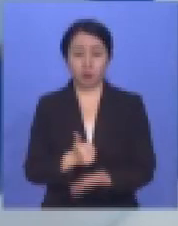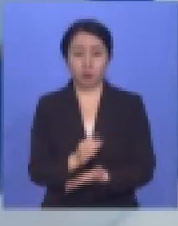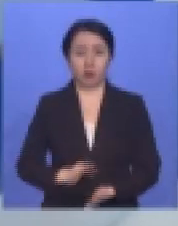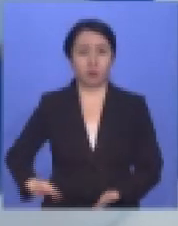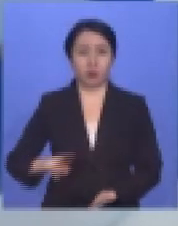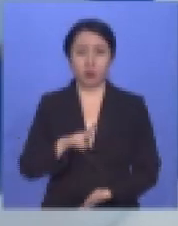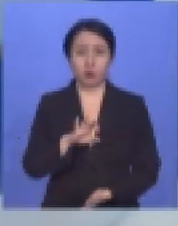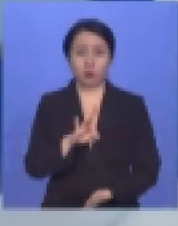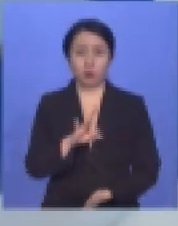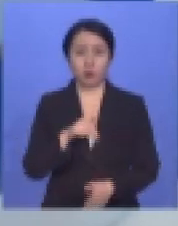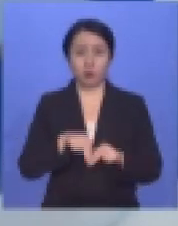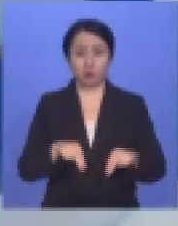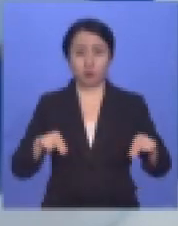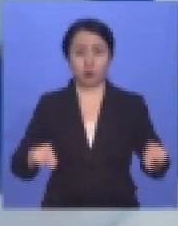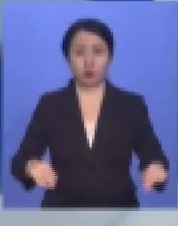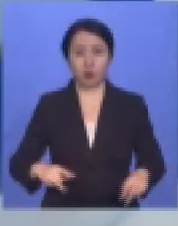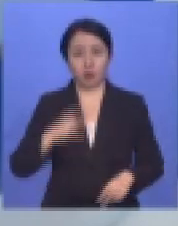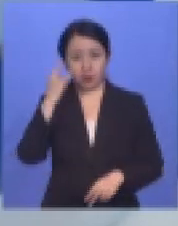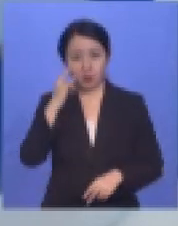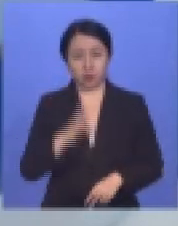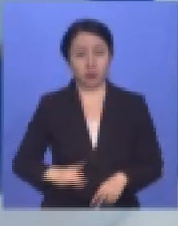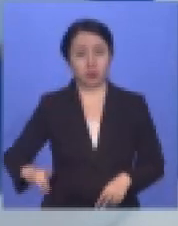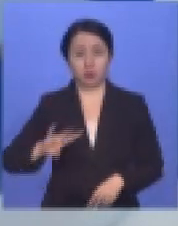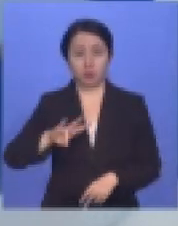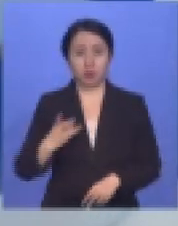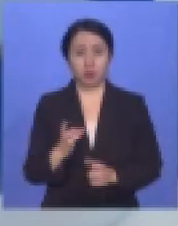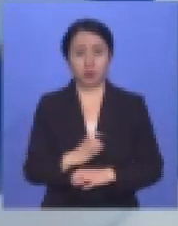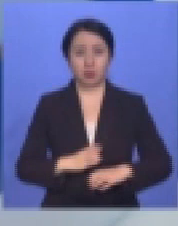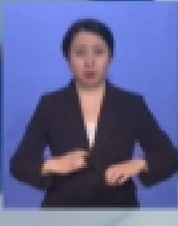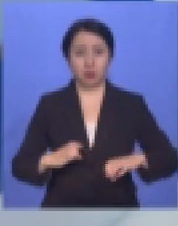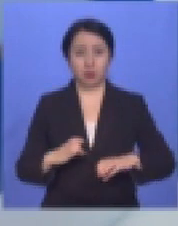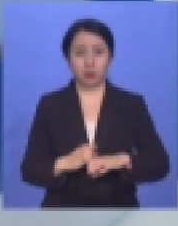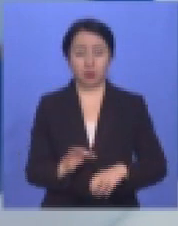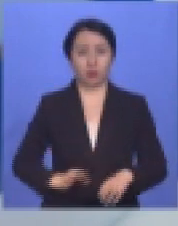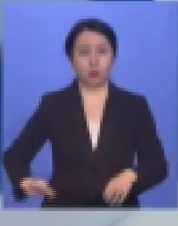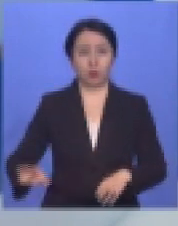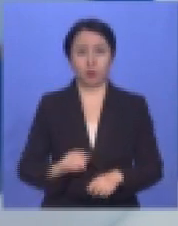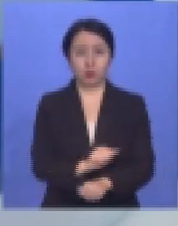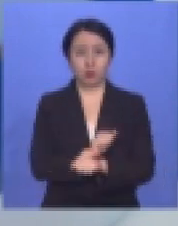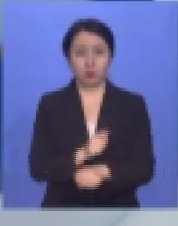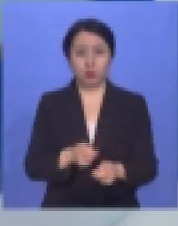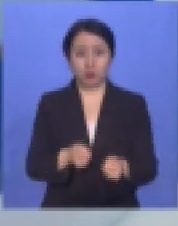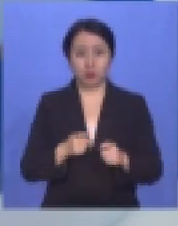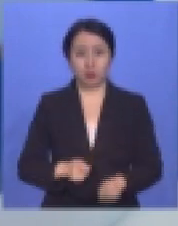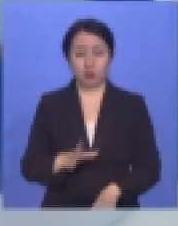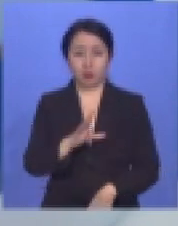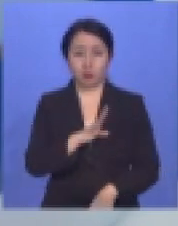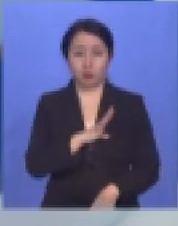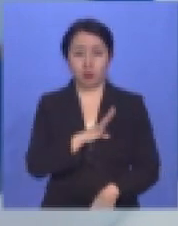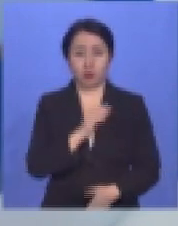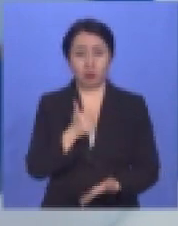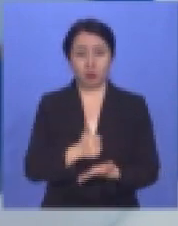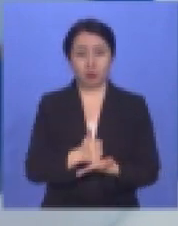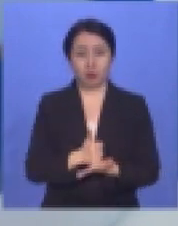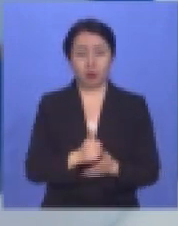Облыс әкімі Ғауез Нұрмұхамбетов Петропавлдағы Қазақстан Республикасының ұлттық ұлан академиясы мен облыстық қорғаныс істері департаментінде болды. Өңір